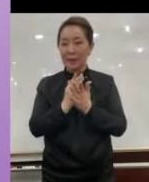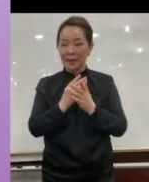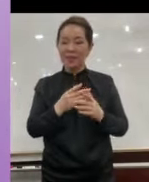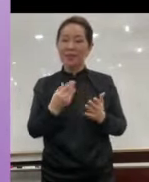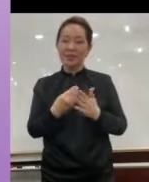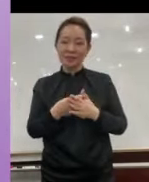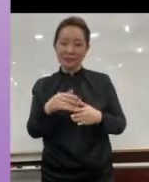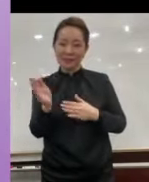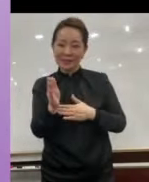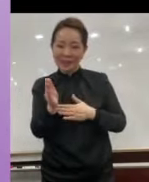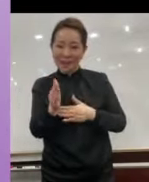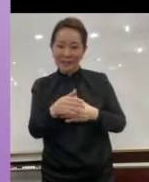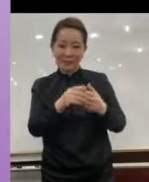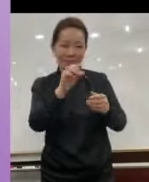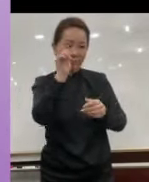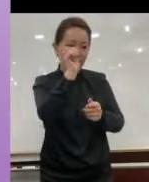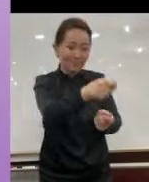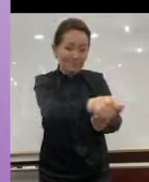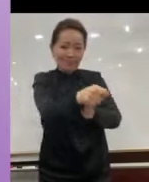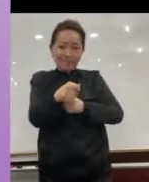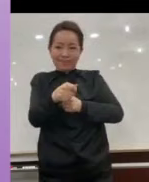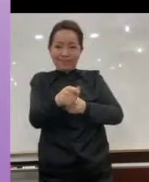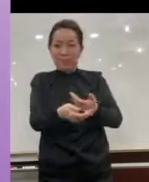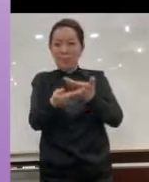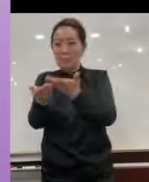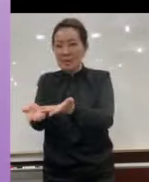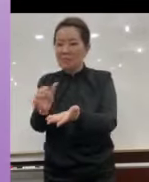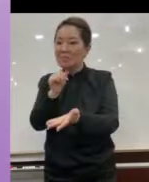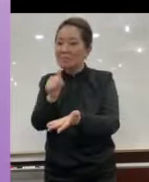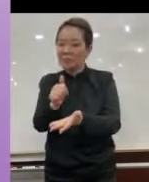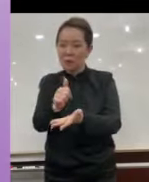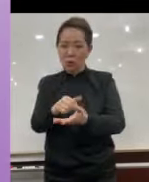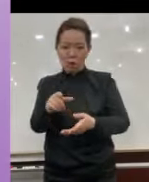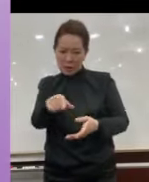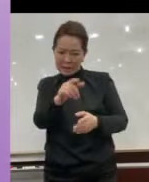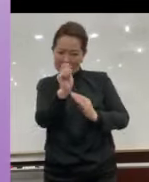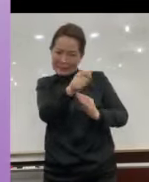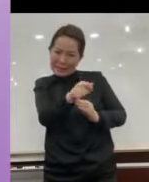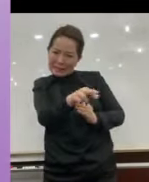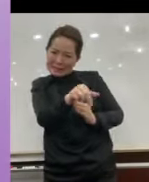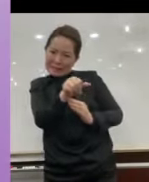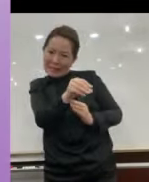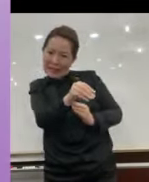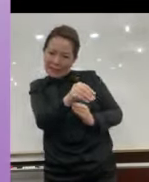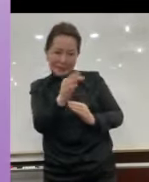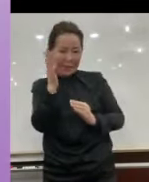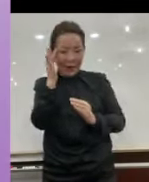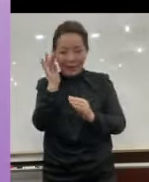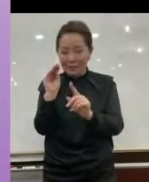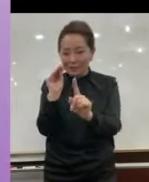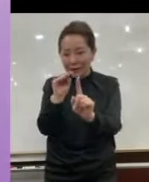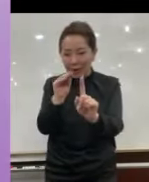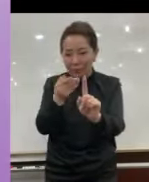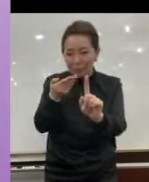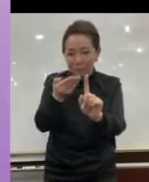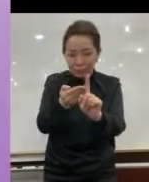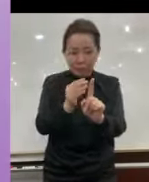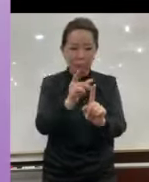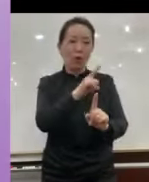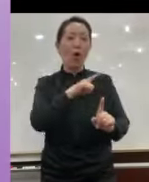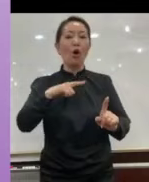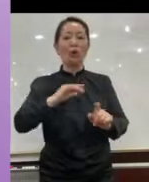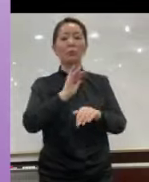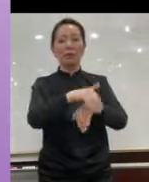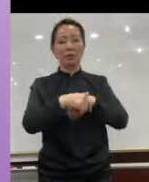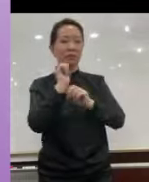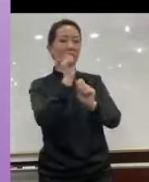шууд нөгөө хүндээ өгөх биш, загас барих аргыг нь зааж өгөх гэж байдаг, тийм ээ. Тэр үүтэй адилхан энэ техникийн хамтын ажиллагааны төсөл маань